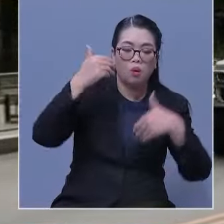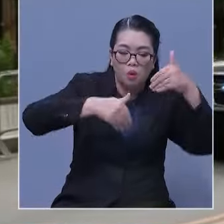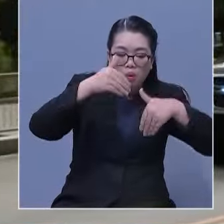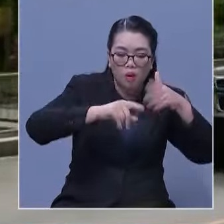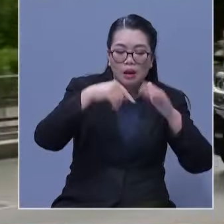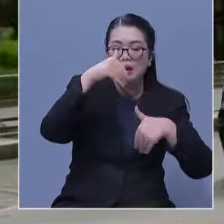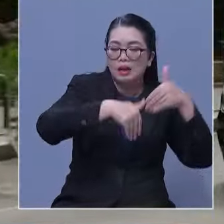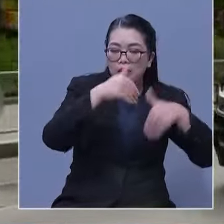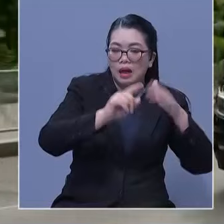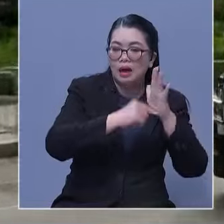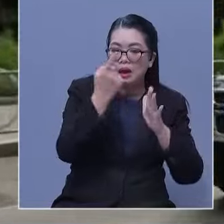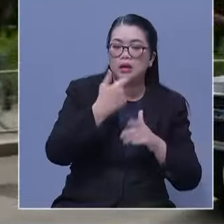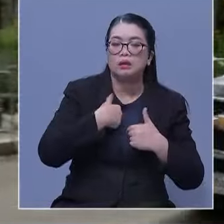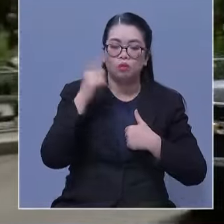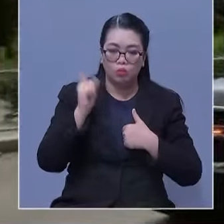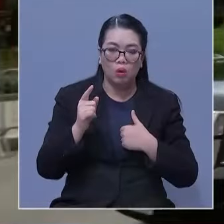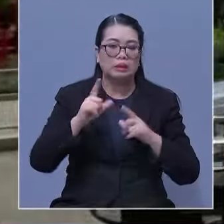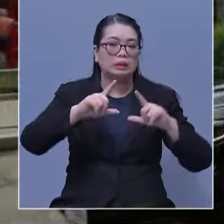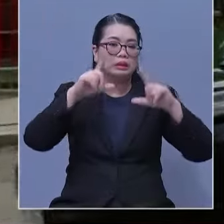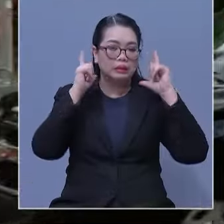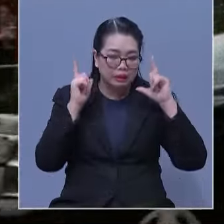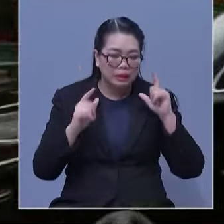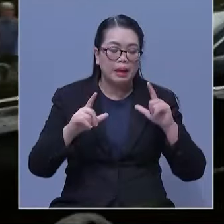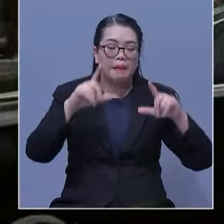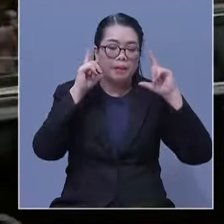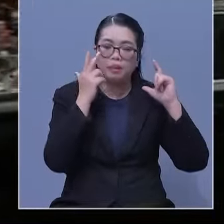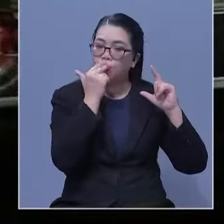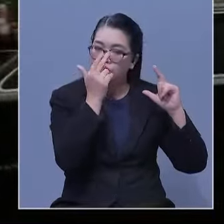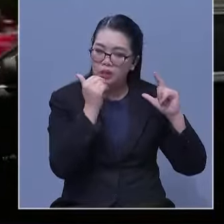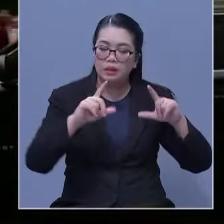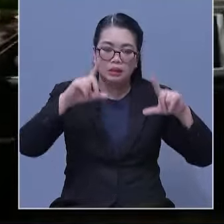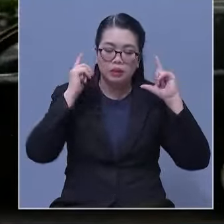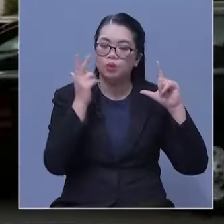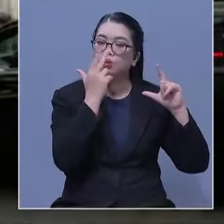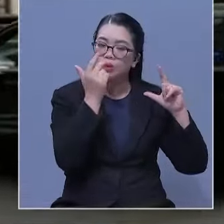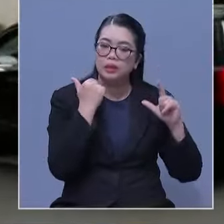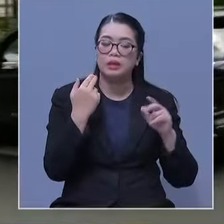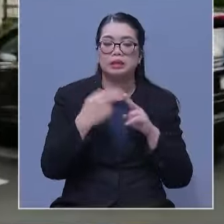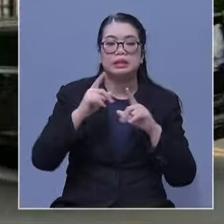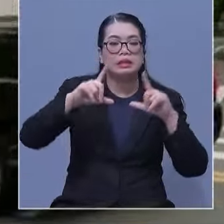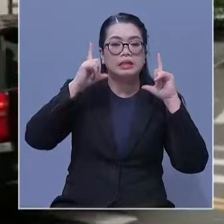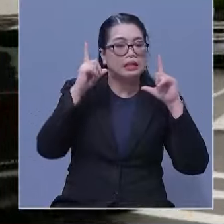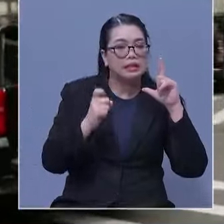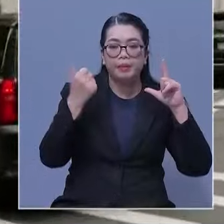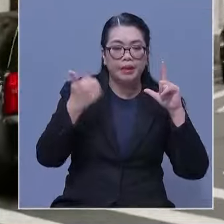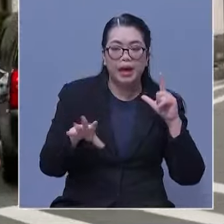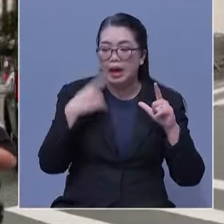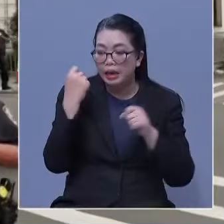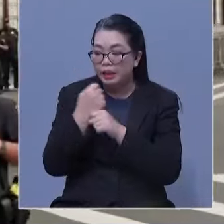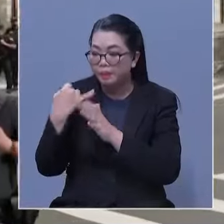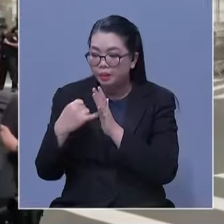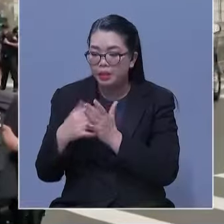ครั้งแรกเขาก็บอกว่าเขาต้องมีการสร้างภาพลักษณ์ให้ดีอันนี้ฝ่ายที่โจมตีนะคะทีนี้คำตัดสินออกมา